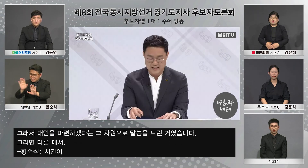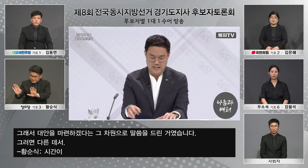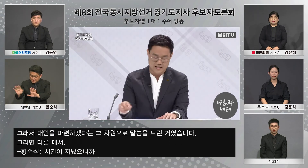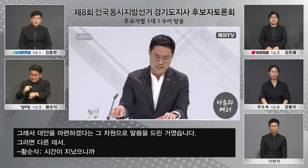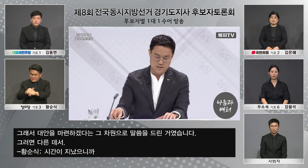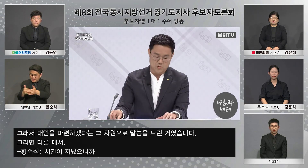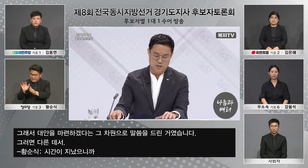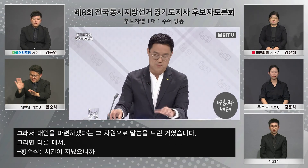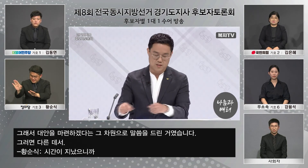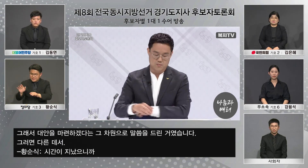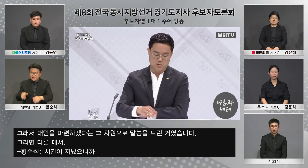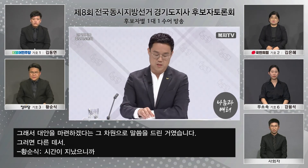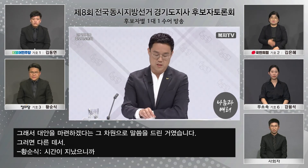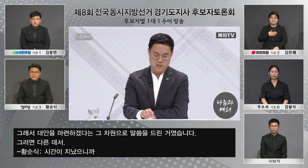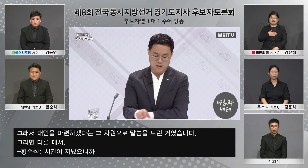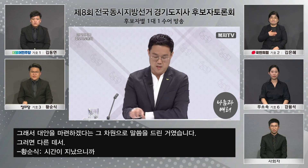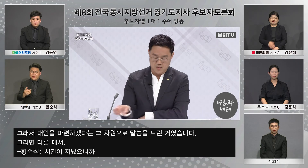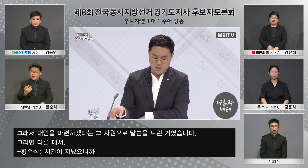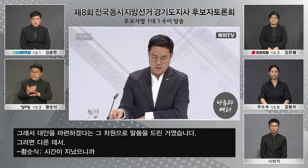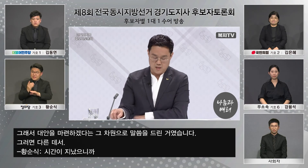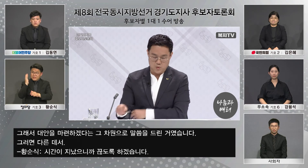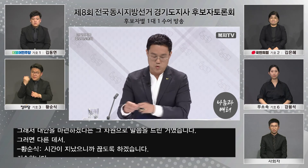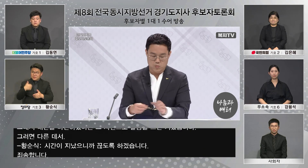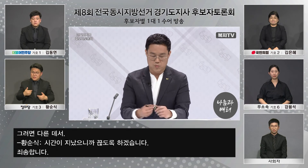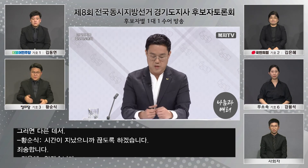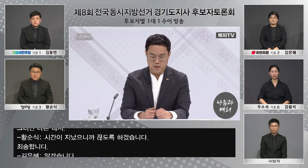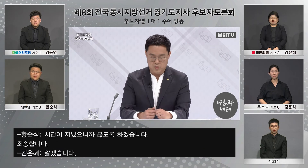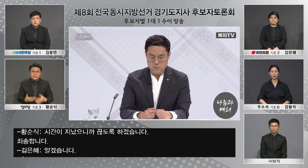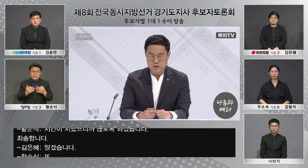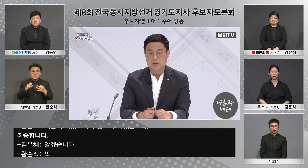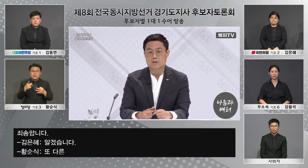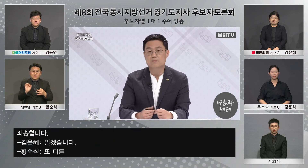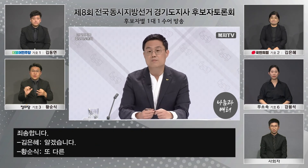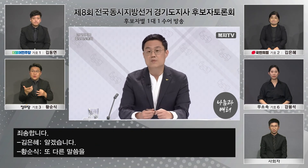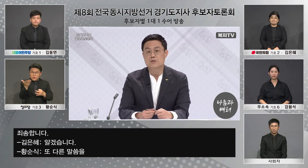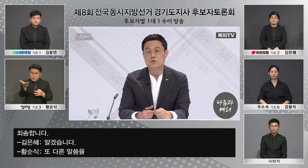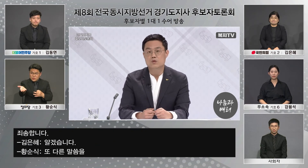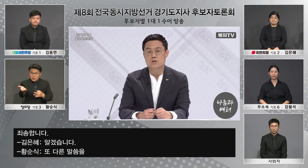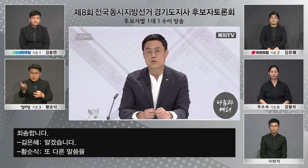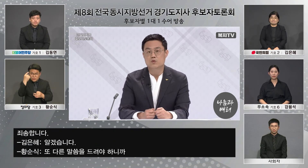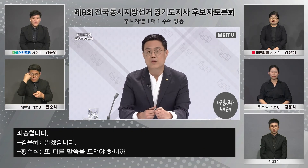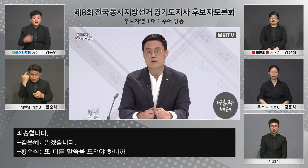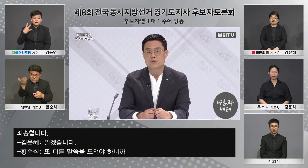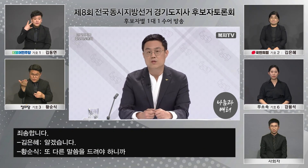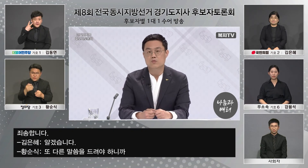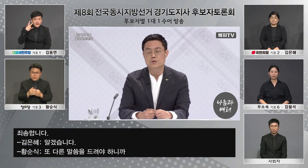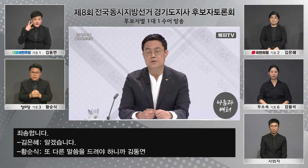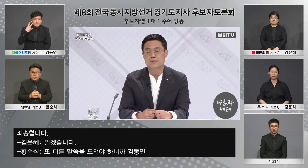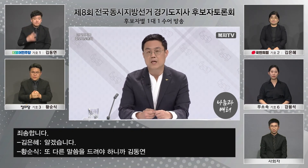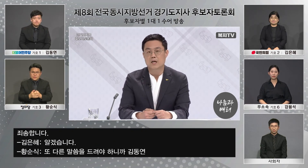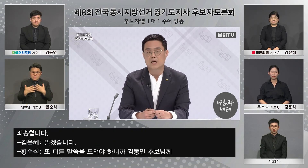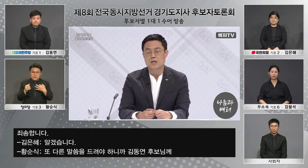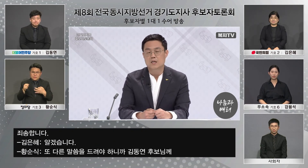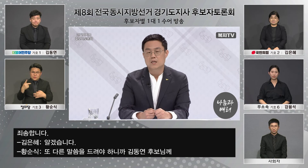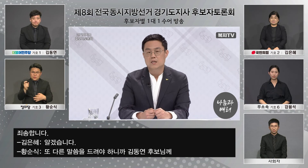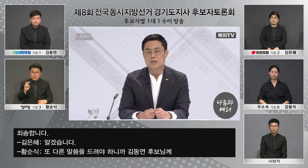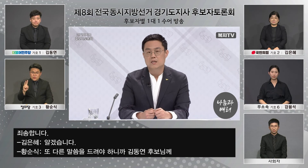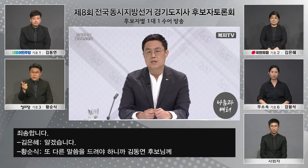네, 예. 알겠습니다. 또 다른 말씀을 드려야 되니까 김정일 후보님께 좀 질문을 드리면서 좀 말씀을 드리고 싶습니다.